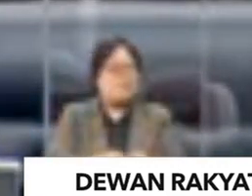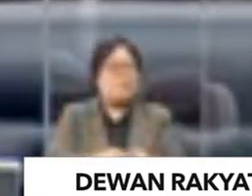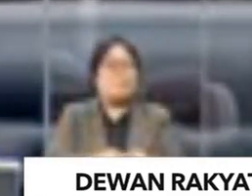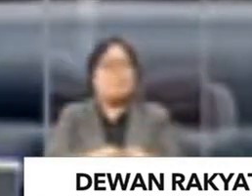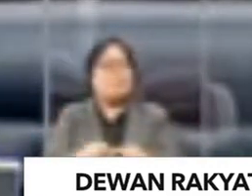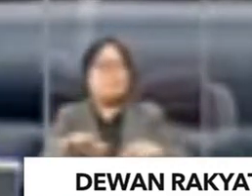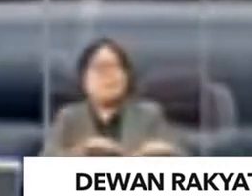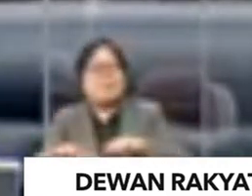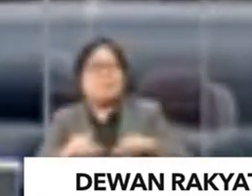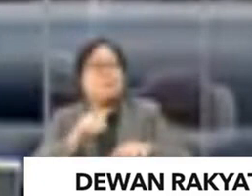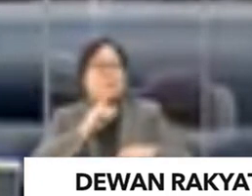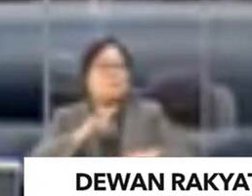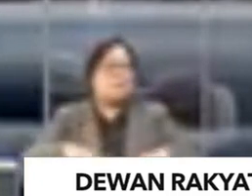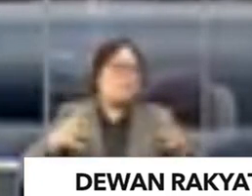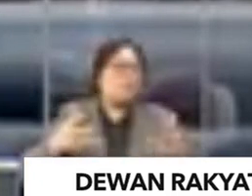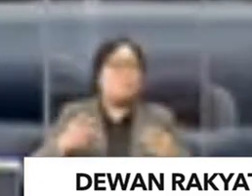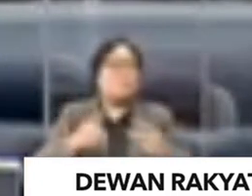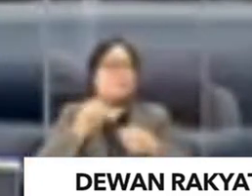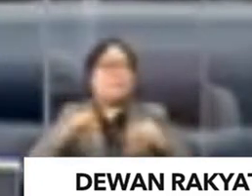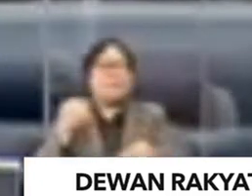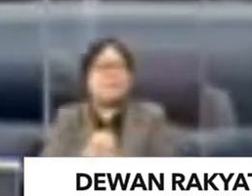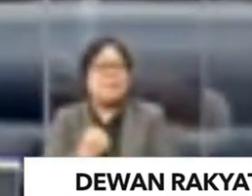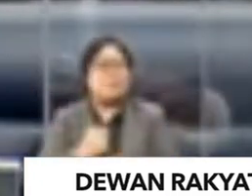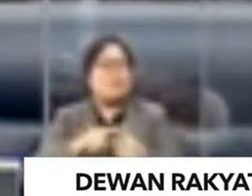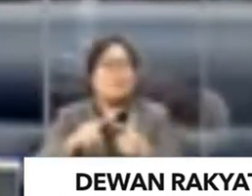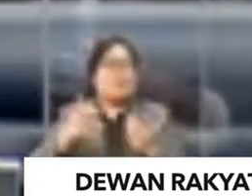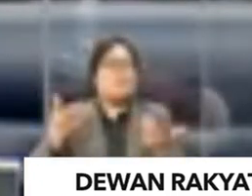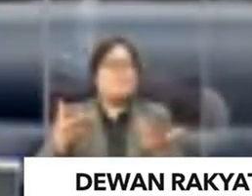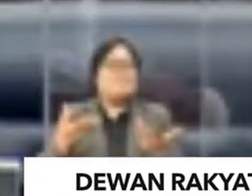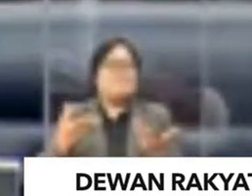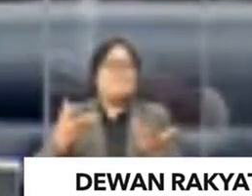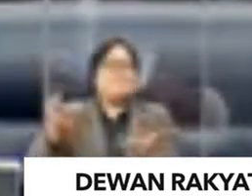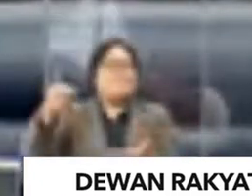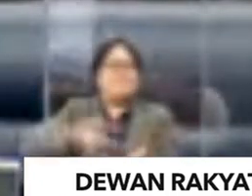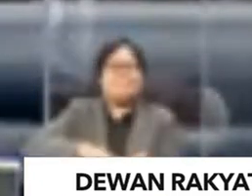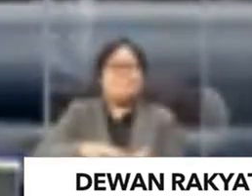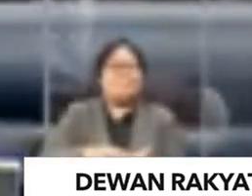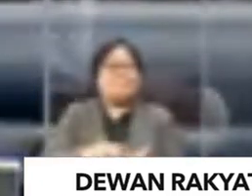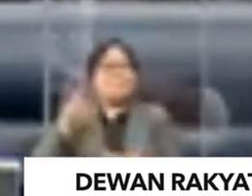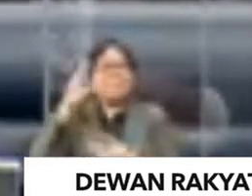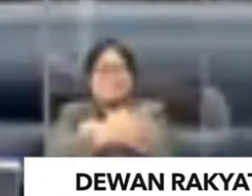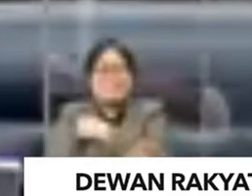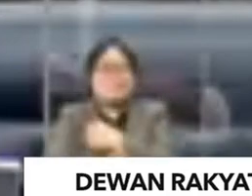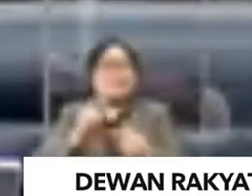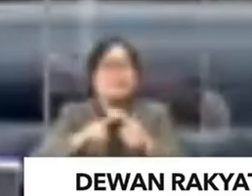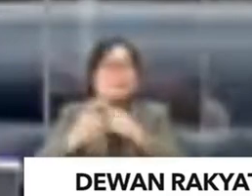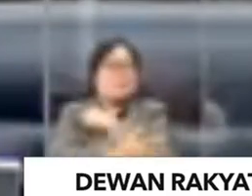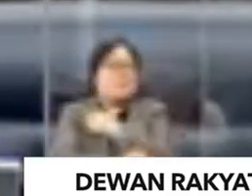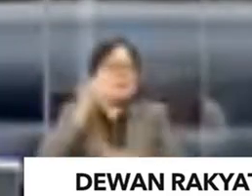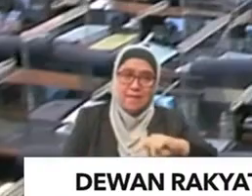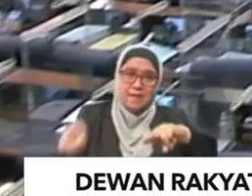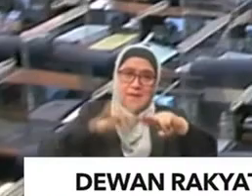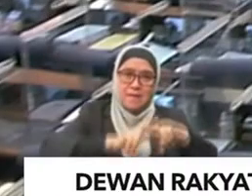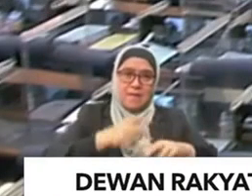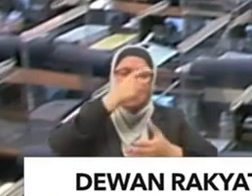bencana musibah kehilangan kejo ataupun jatuh di bawah kategori miskin ataupun miskin Tegal